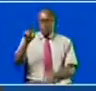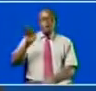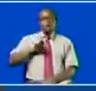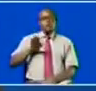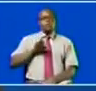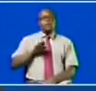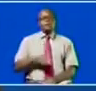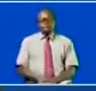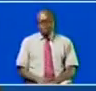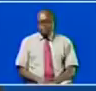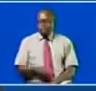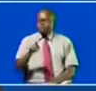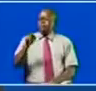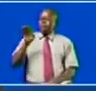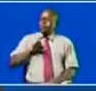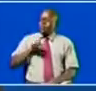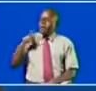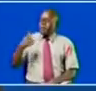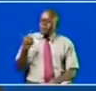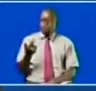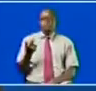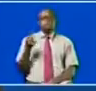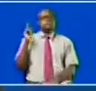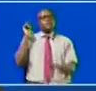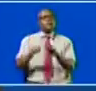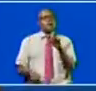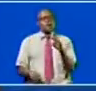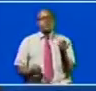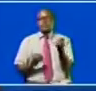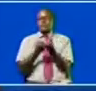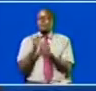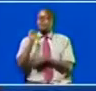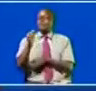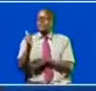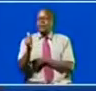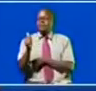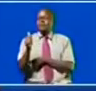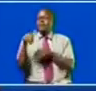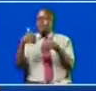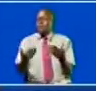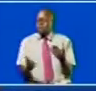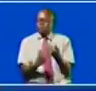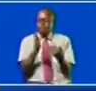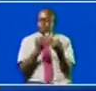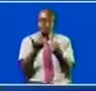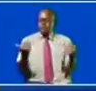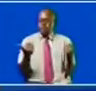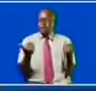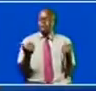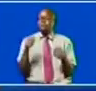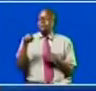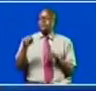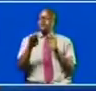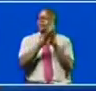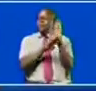hapa. Je, wewe ni mama ambaye umekosa namna katika kuyakimu maisha yako ama maisha ya watoto wako? Kwenye makala ya Mwanamke